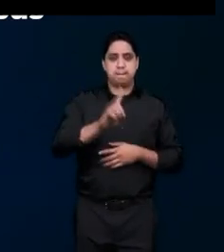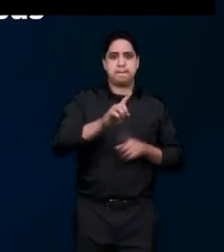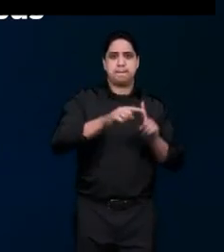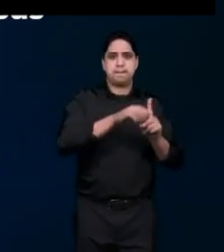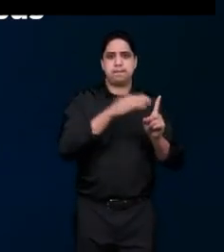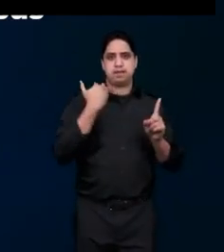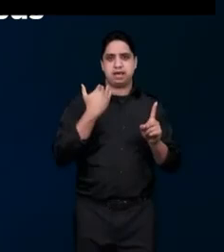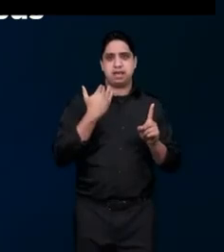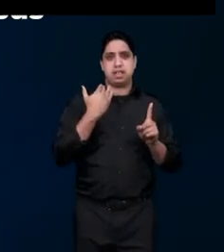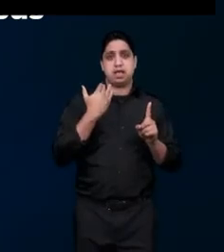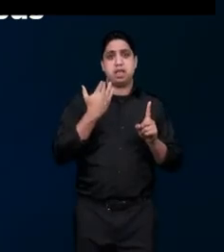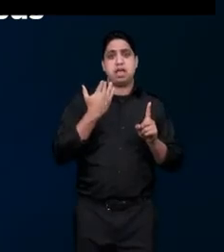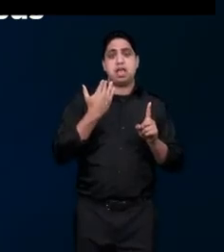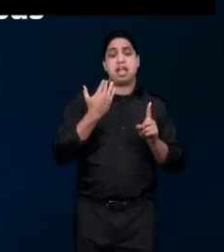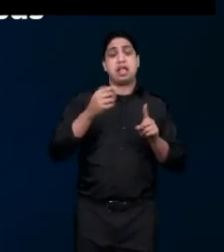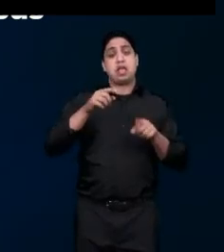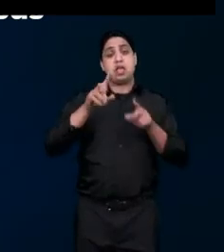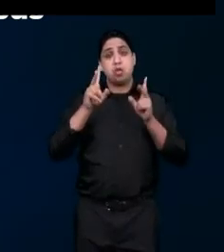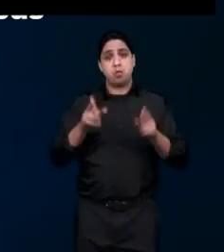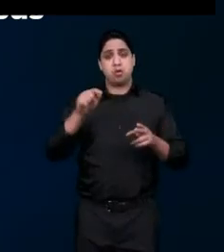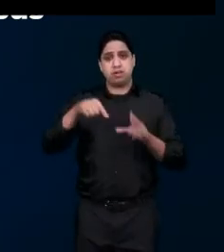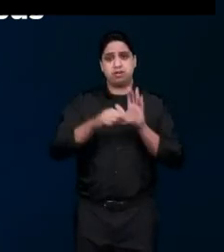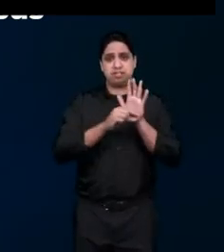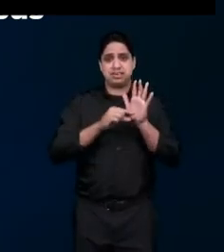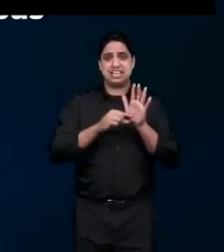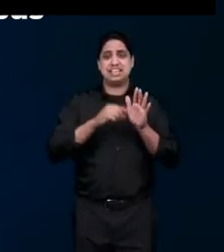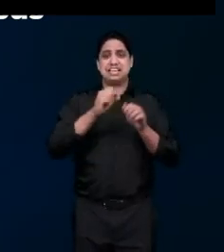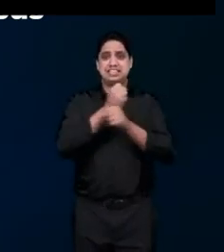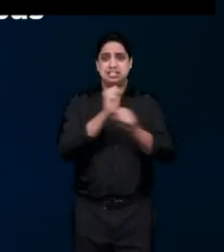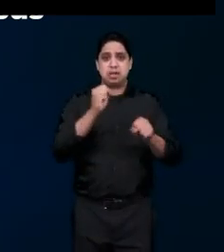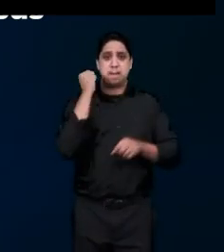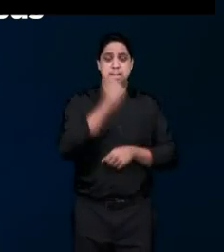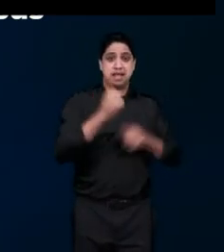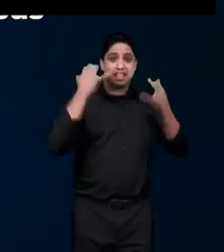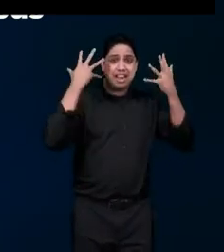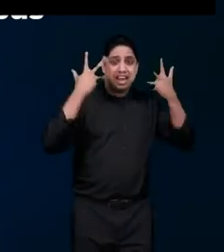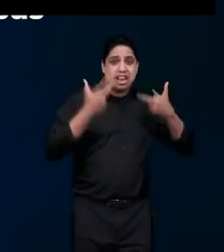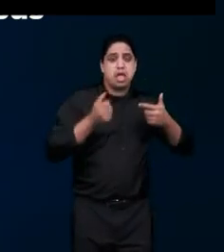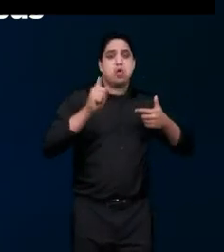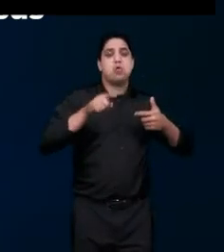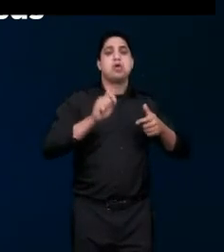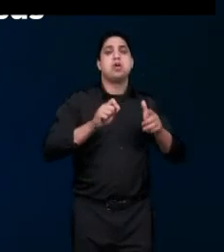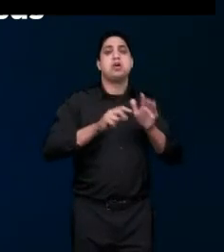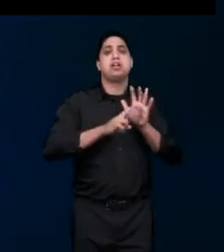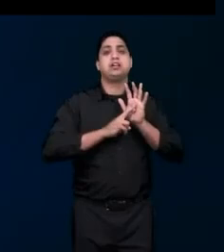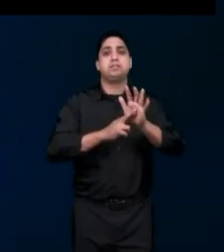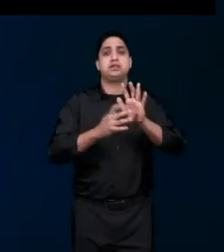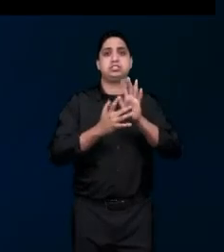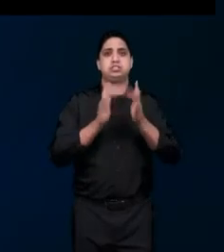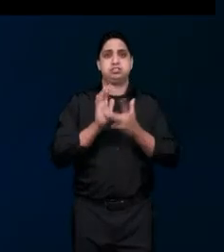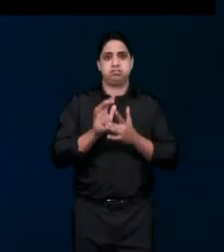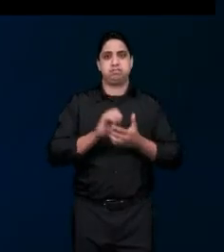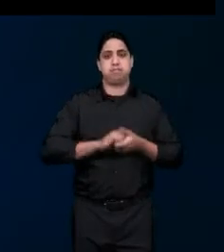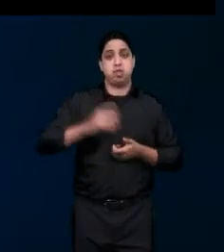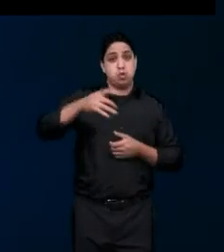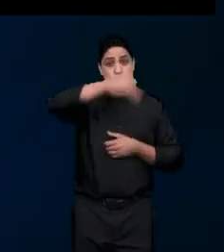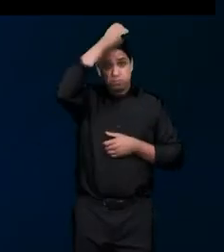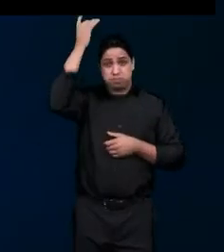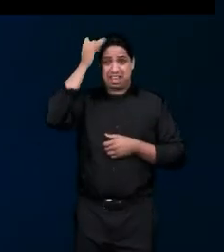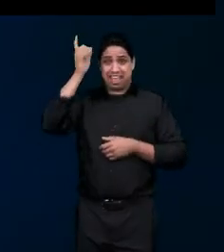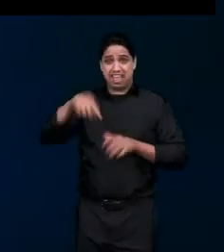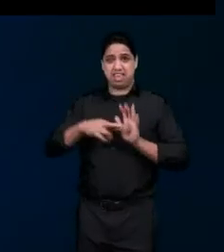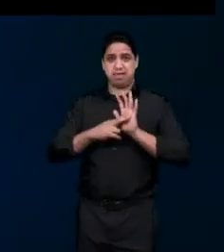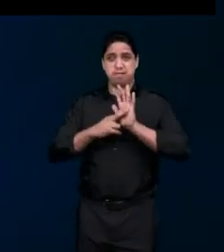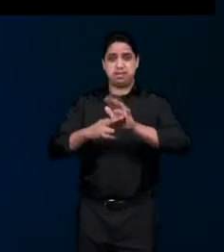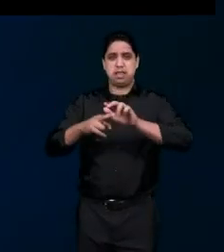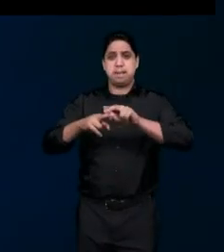come succede in questi versetti. Sansone uccide il leone, che è la figura di Gesù. Lo Spirito Santo è